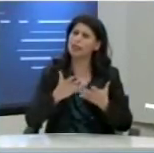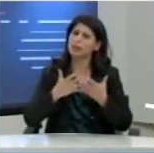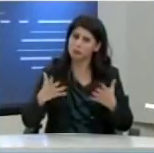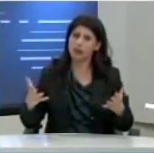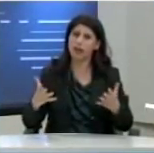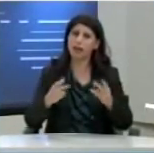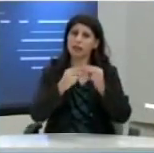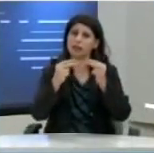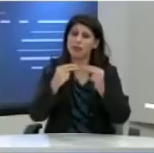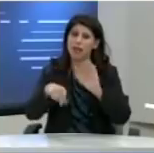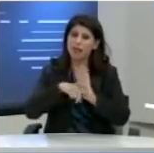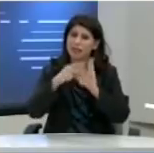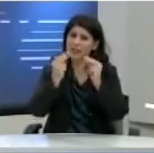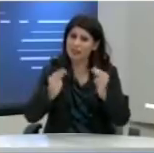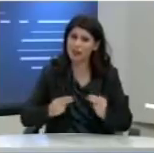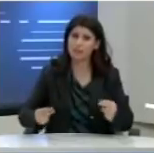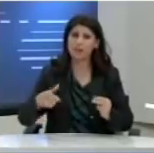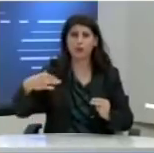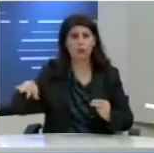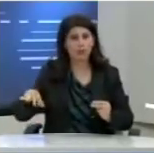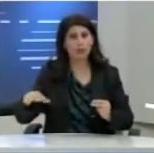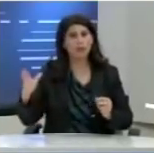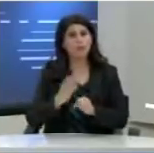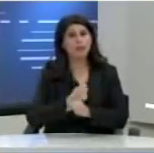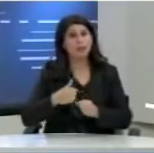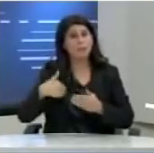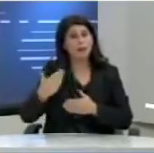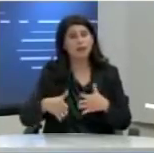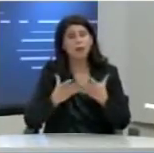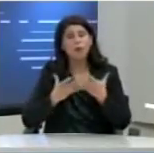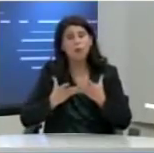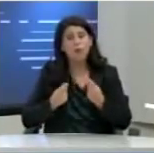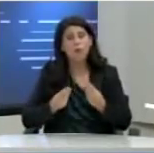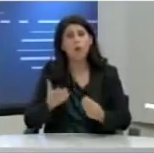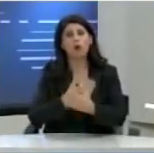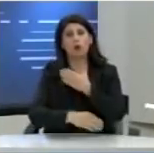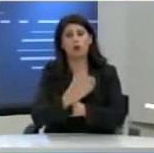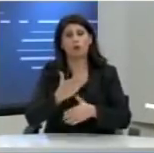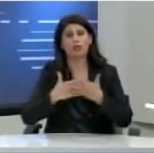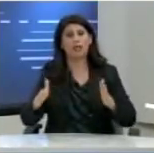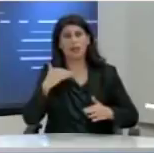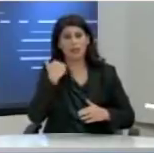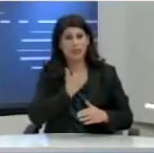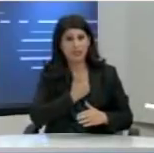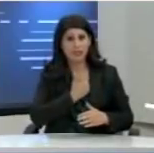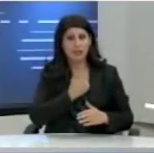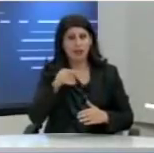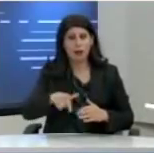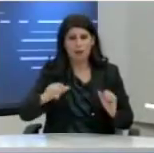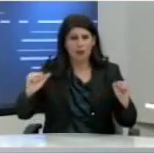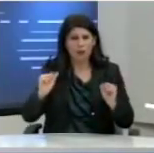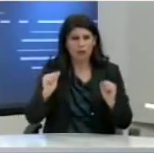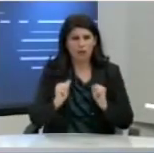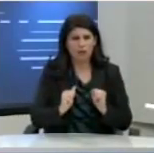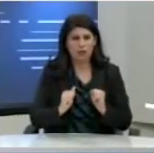μεγάλες συνέπειες για τους αδύναμους. Πετύχαμε μετά από πολύ κόπο και τεράστιες θυσίες να βγει η χώρα από αυτή τη μέγγενη